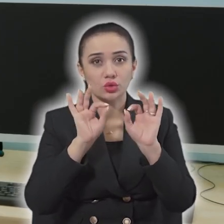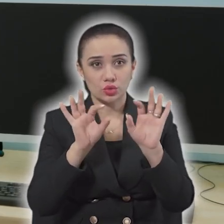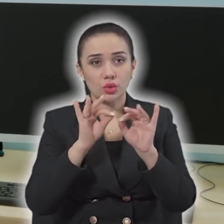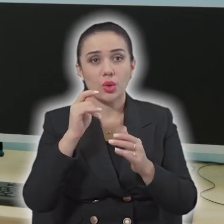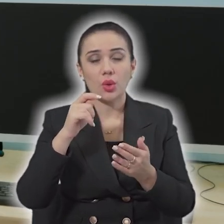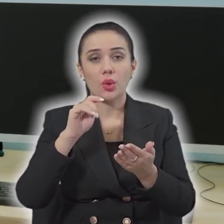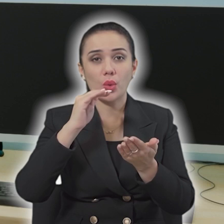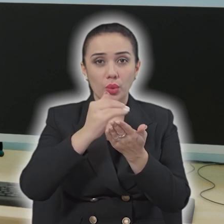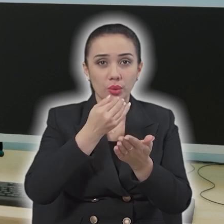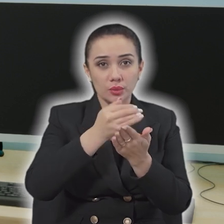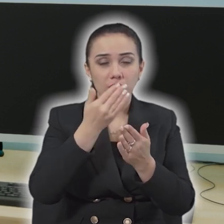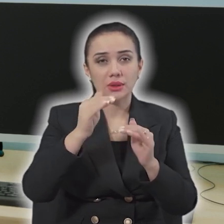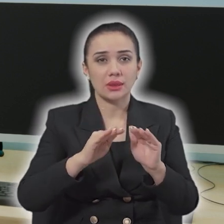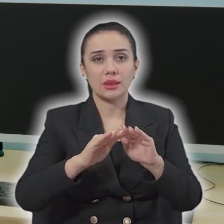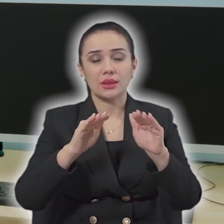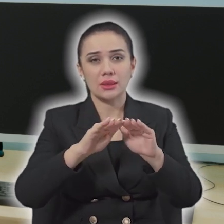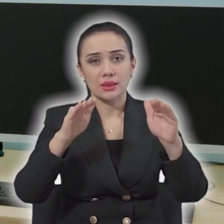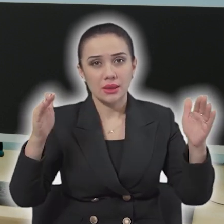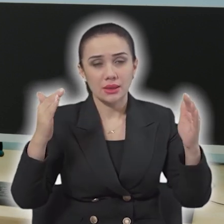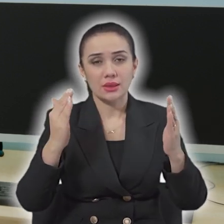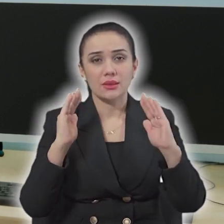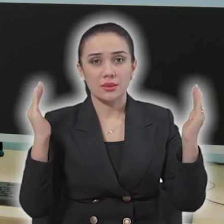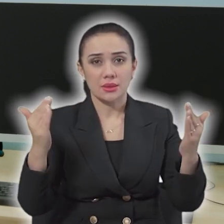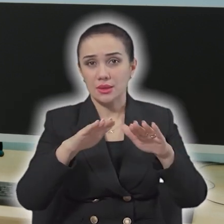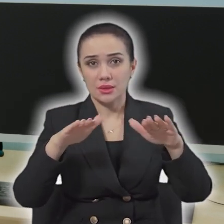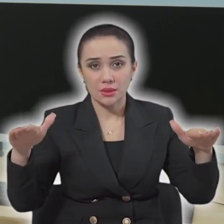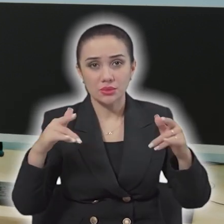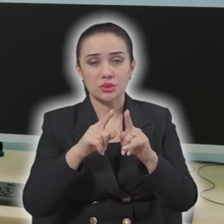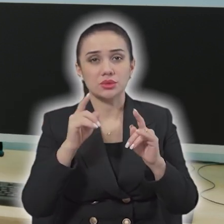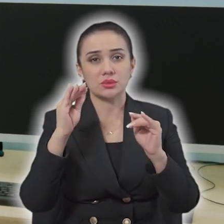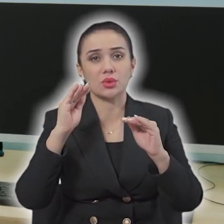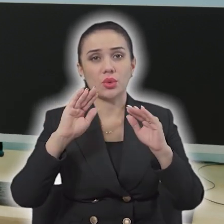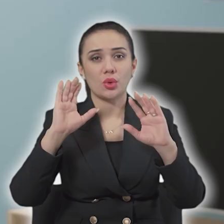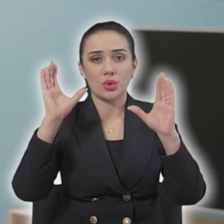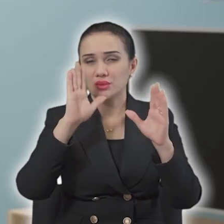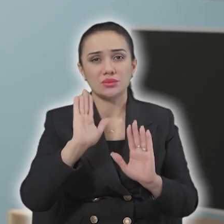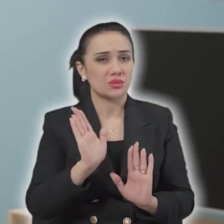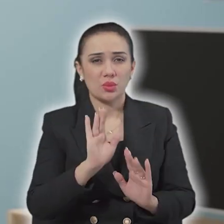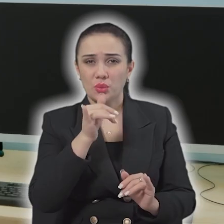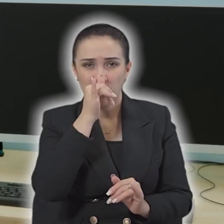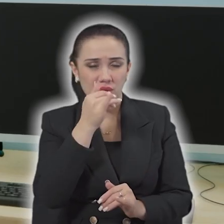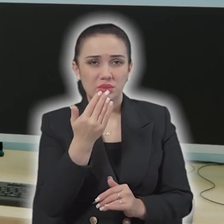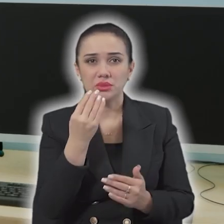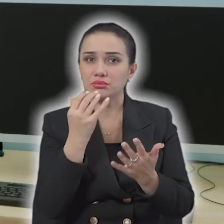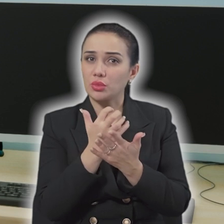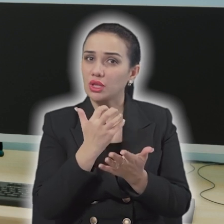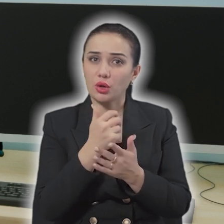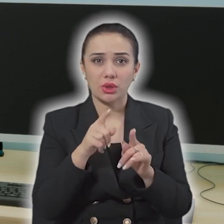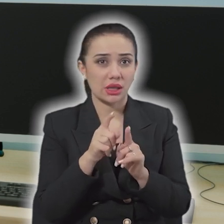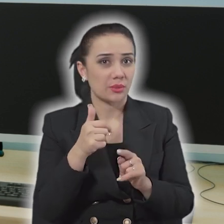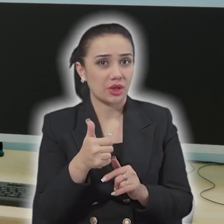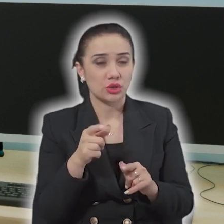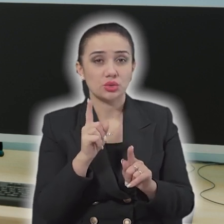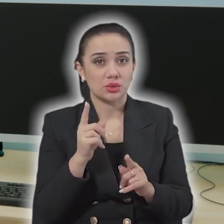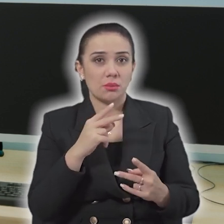tushuntiray axir. O'ymakorlikka sen tapchanlar, binolarga ustunlar yasashing mumkin. Bo'lmaydi. Daromadi ham